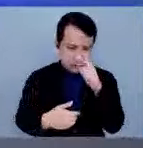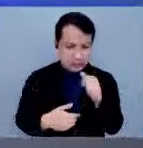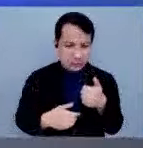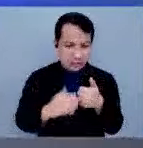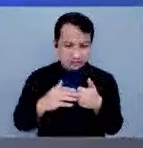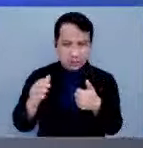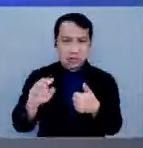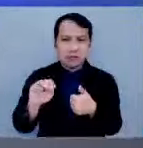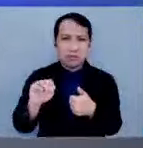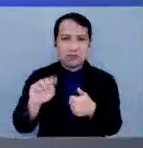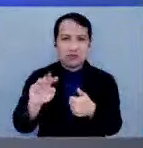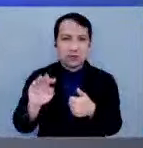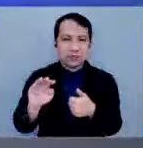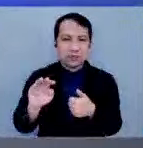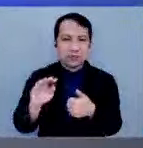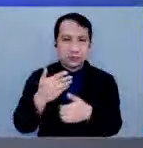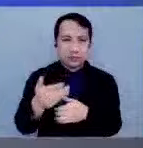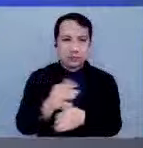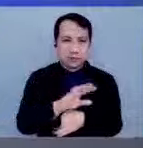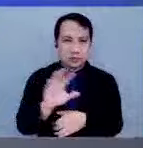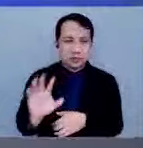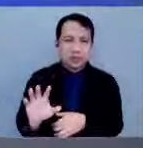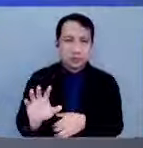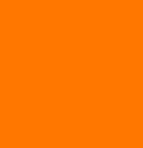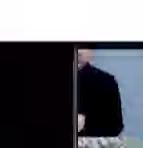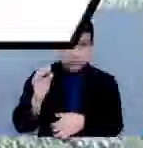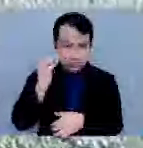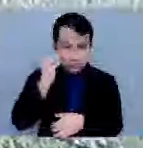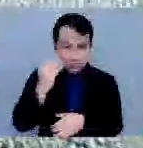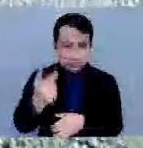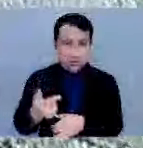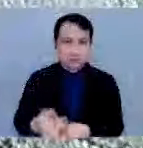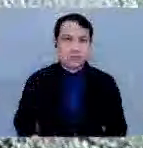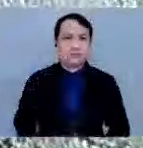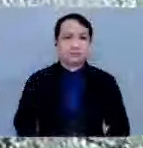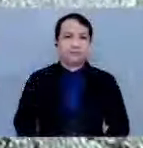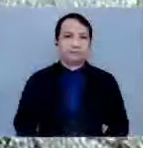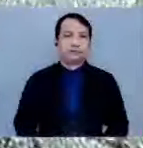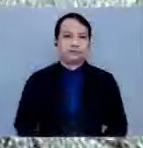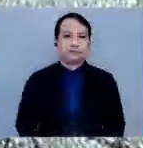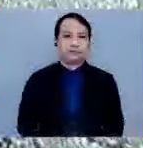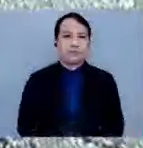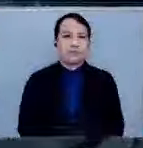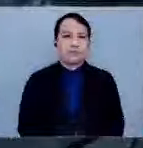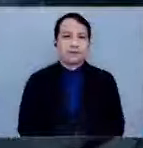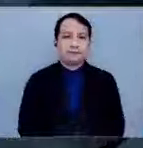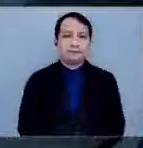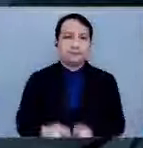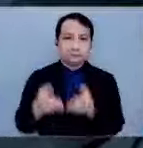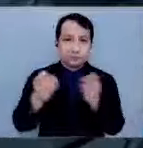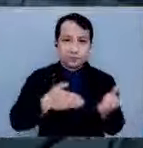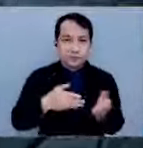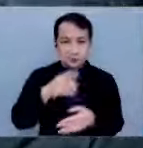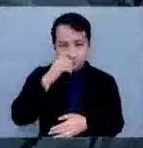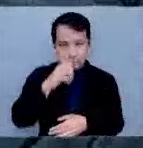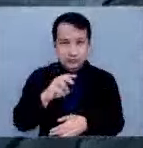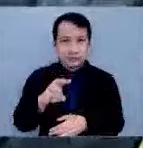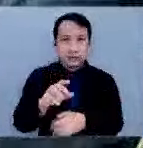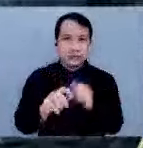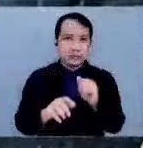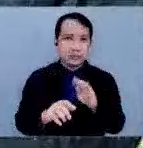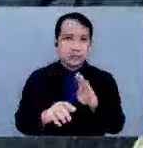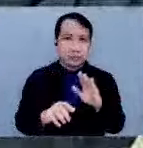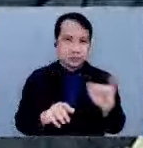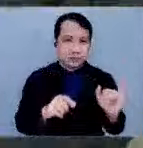pa lang. Nasa frontline ng balitang yan si Mon Gualdez. Bit-bit pa ng 16 anyos na si Abby, hindi niya tunay na